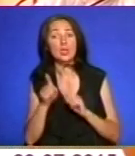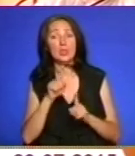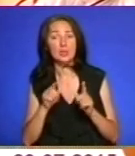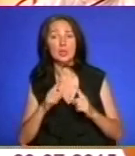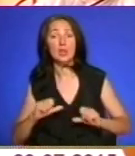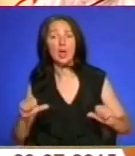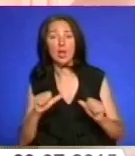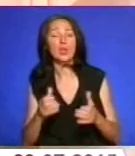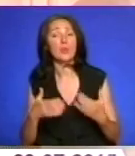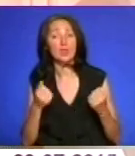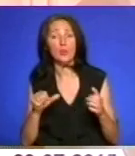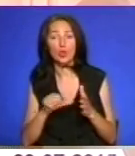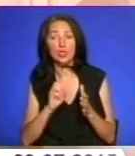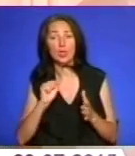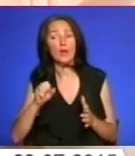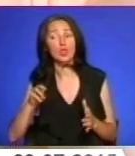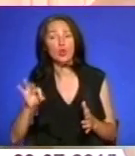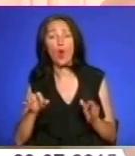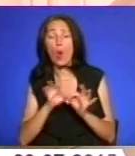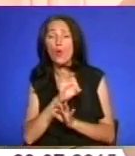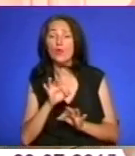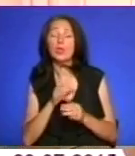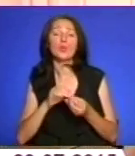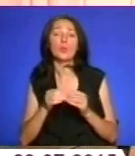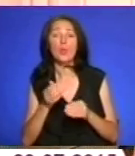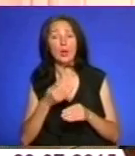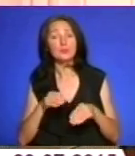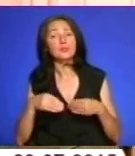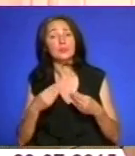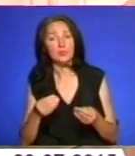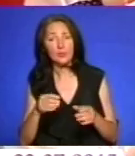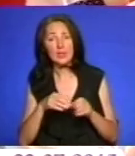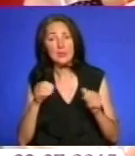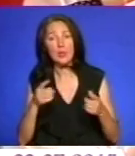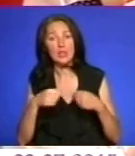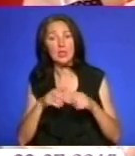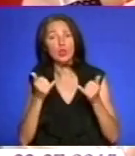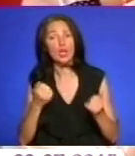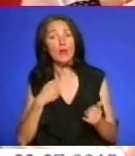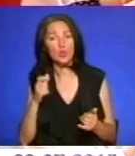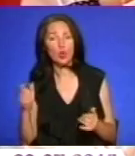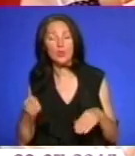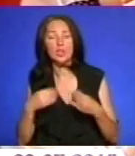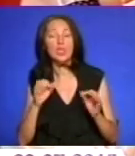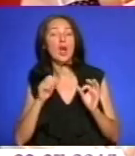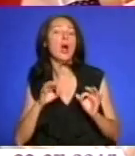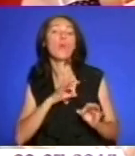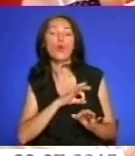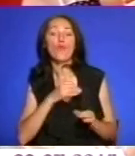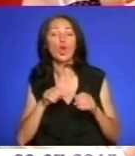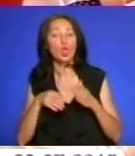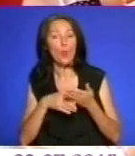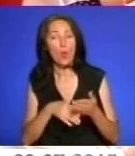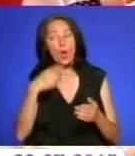підтримки учасників АТО обговорили проблеми видачі земельних ділянок для військовослужбовців, надання правової допомоги і